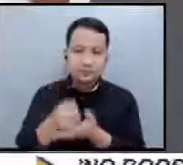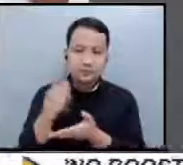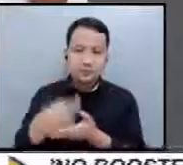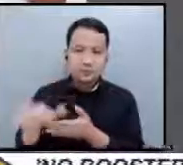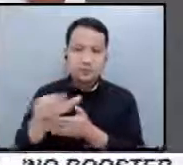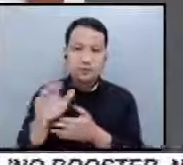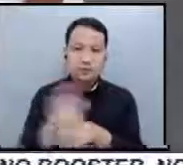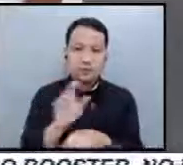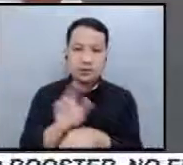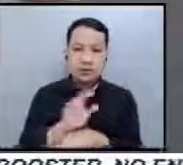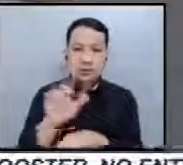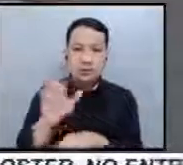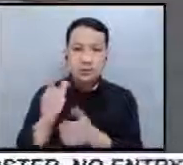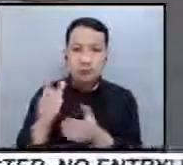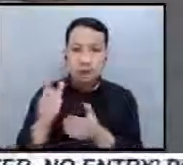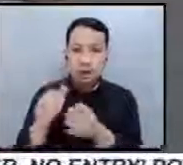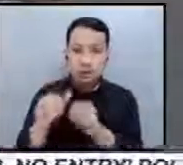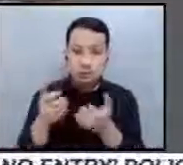ng lokal na pamahalaan.